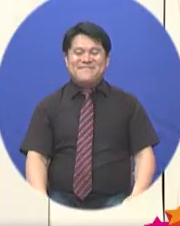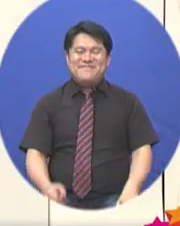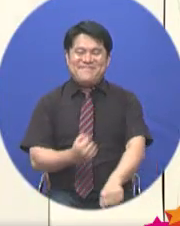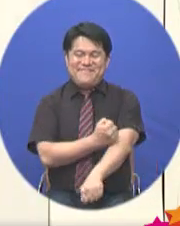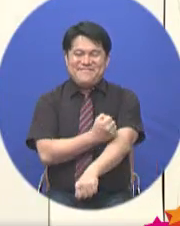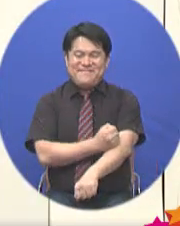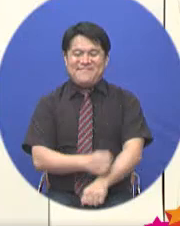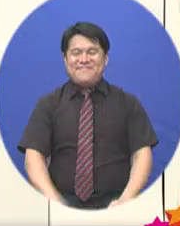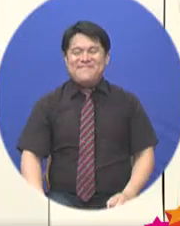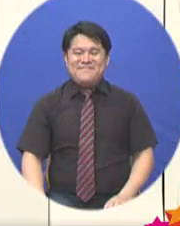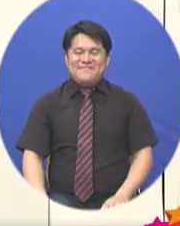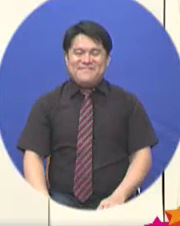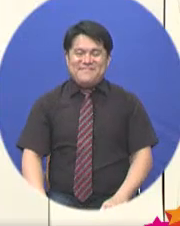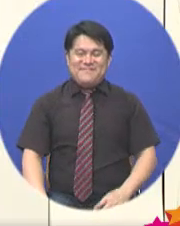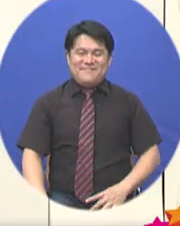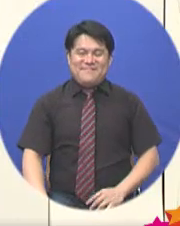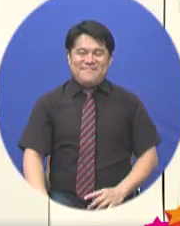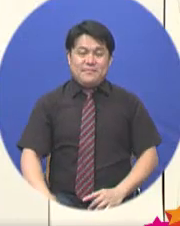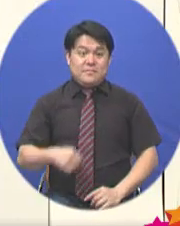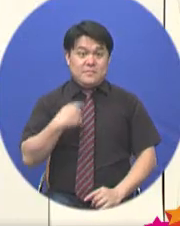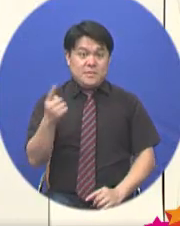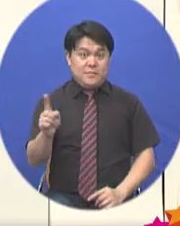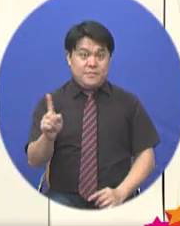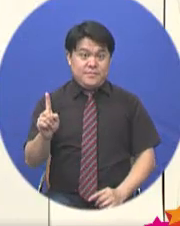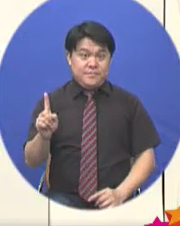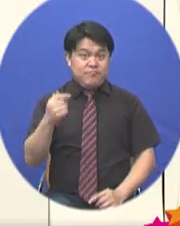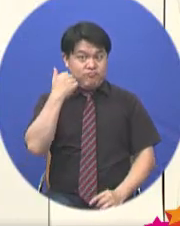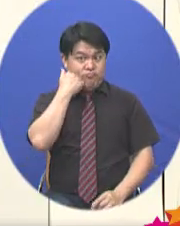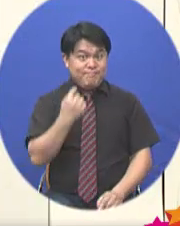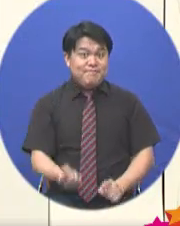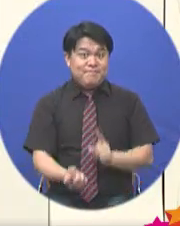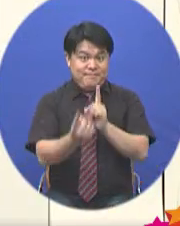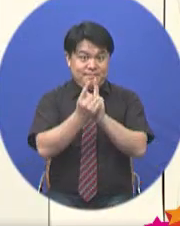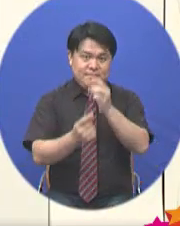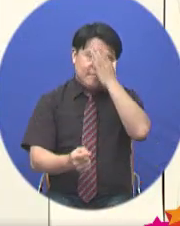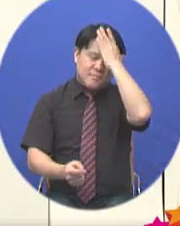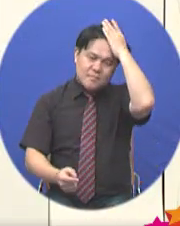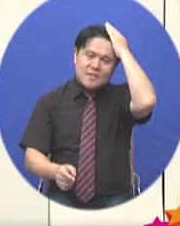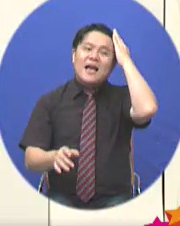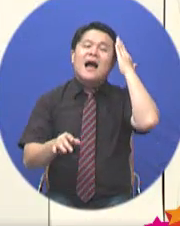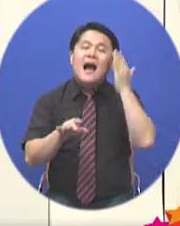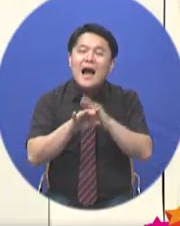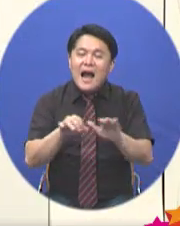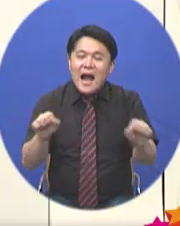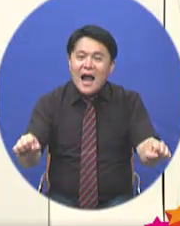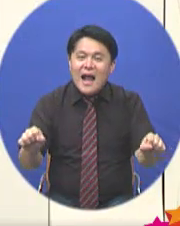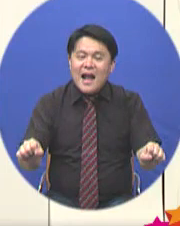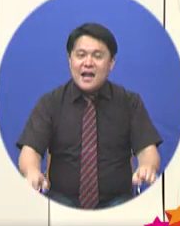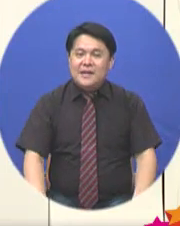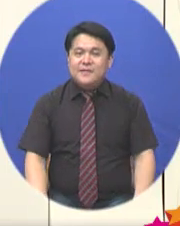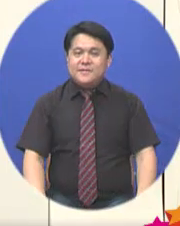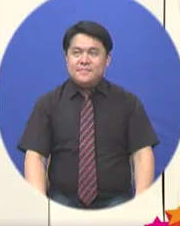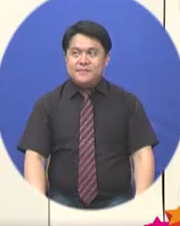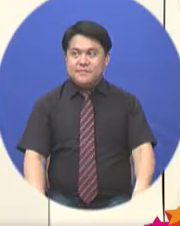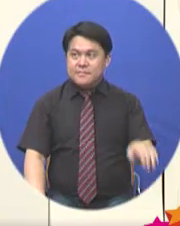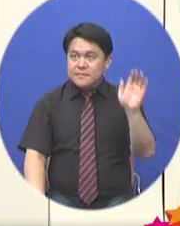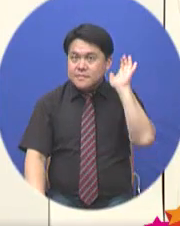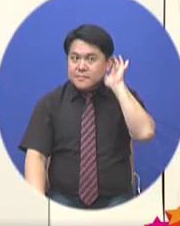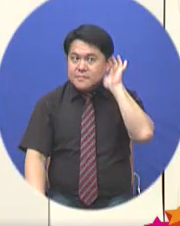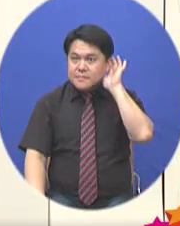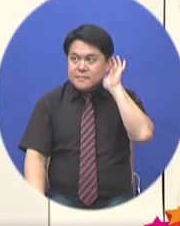네 수고하셨습니다. 계속해서 네? 다음 분 모셔보겠습니다. 안녕하세요.